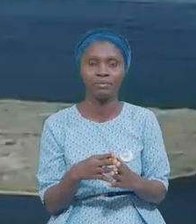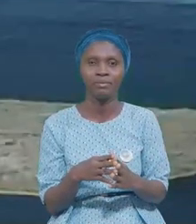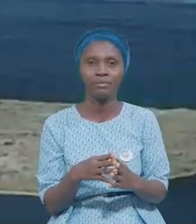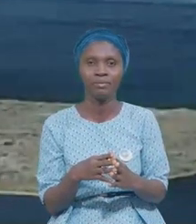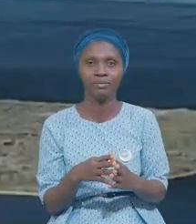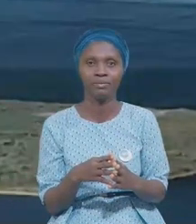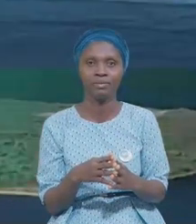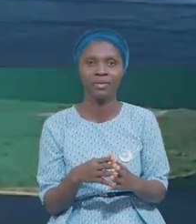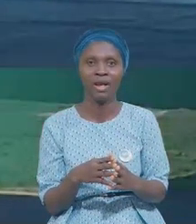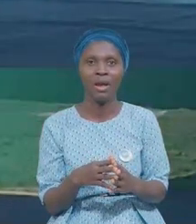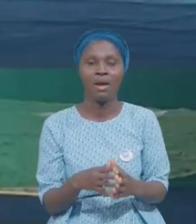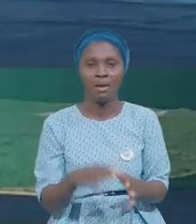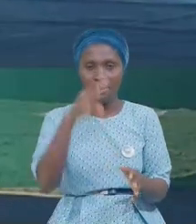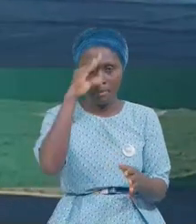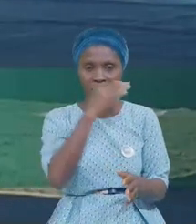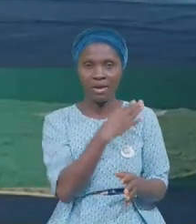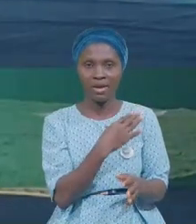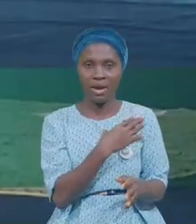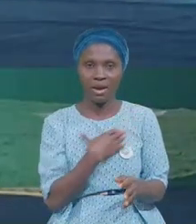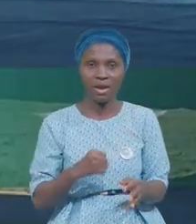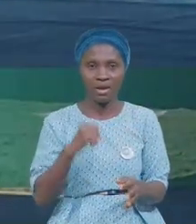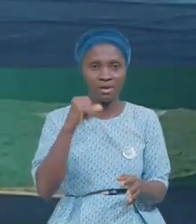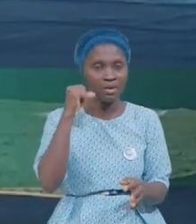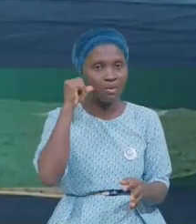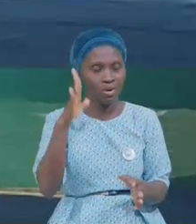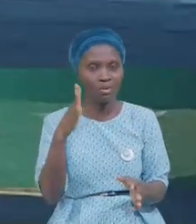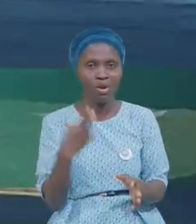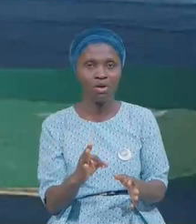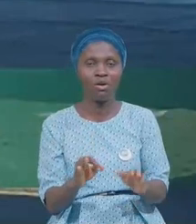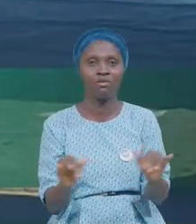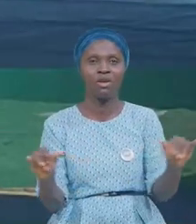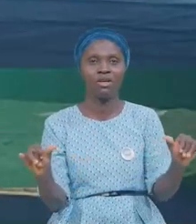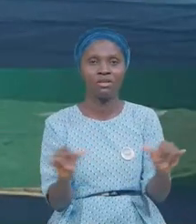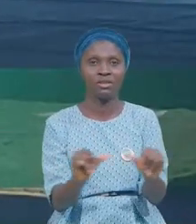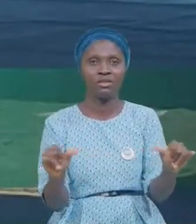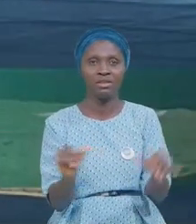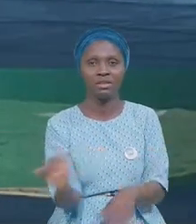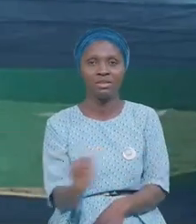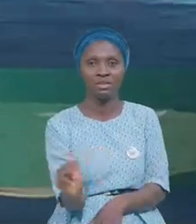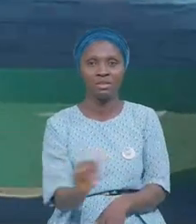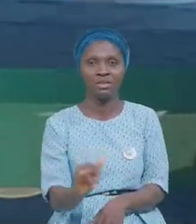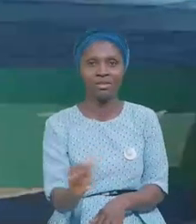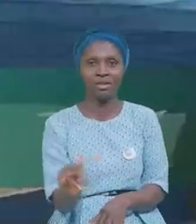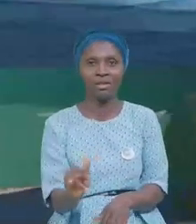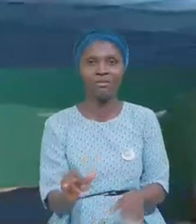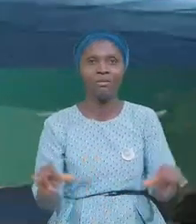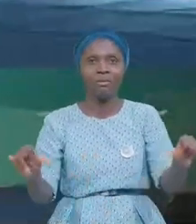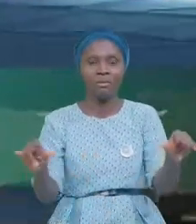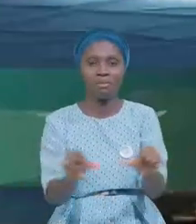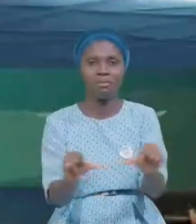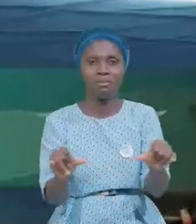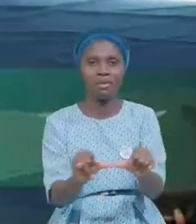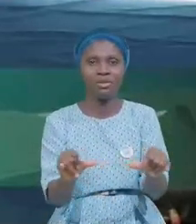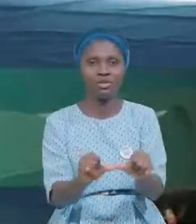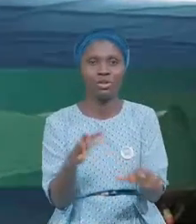premier point, les hommes et les femmes de la même mesure de foi. Les hommes et les femmes de